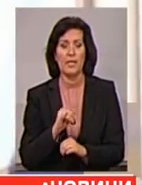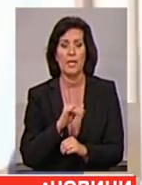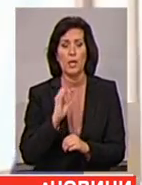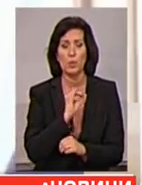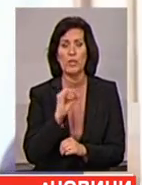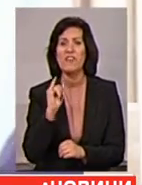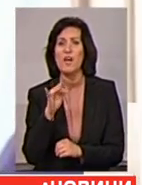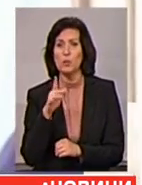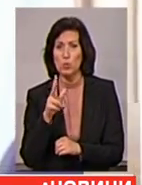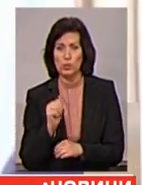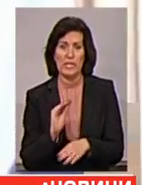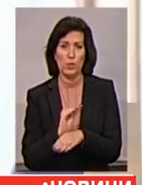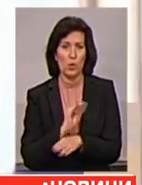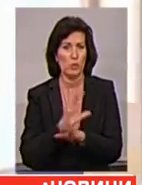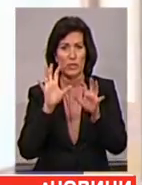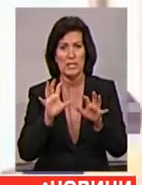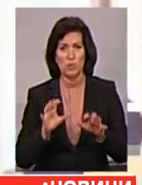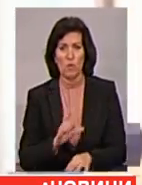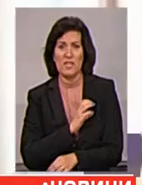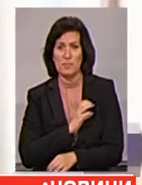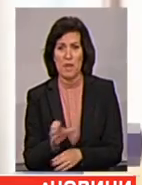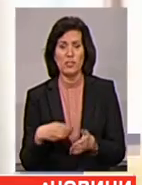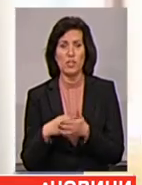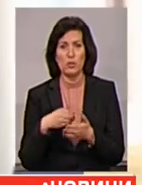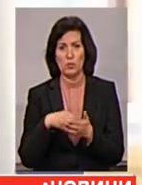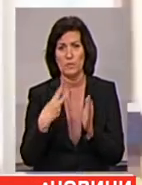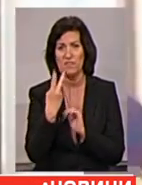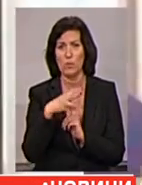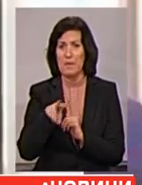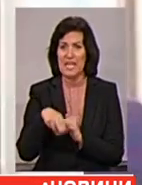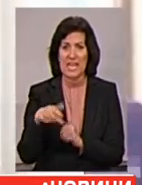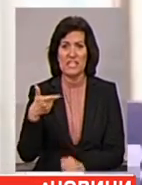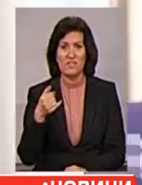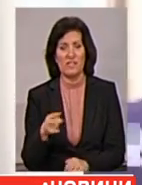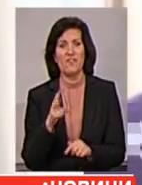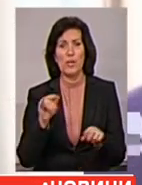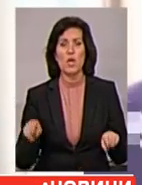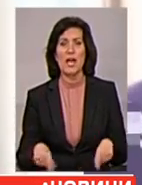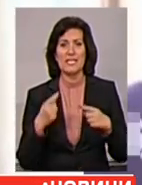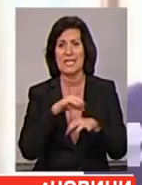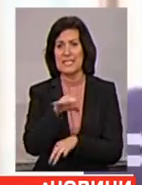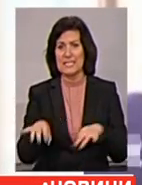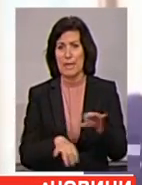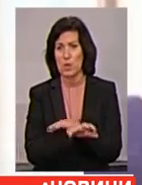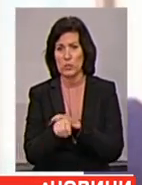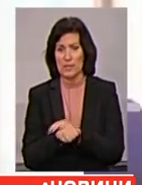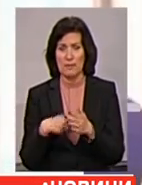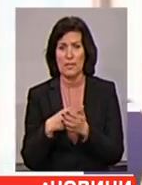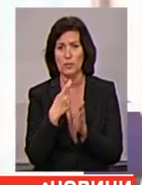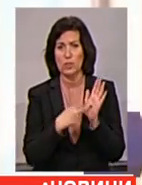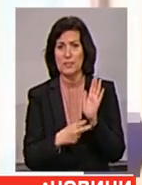Нагадаю, Юрію Іванющенку інкримінують незаконне збагачення на суму близько 2 мільярдів гривень та організацію схеми розкрадання